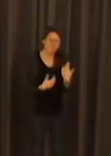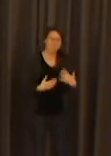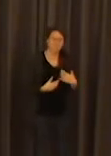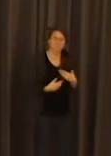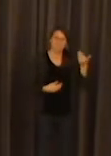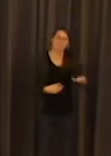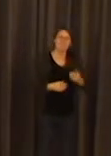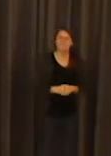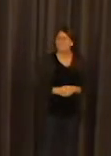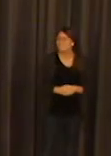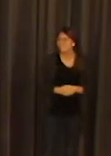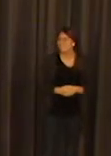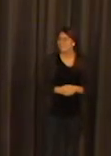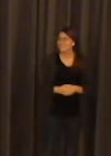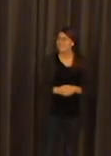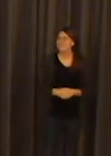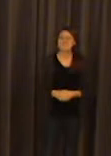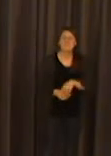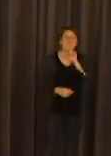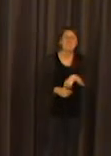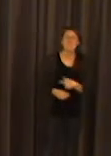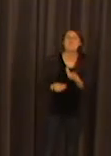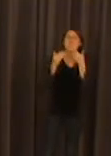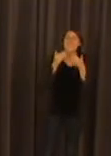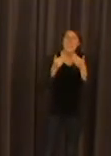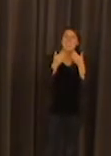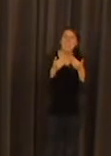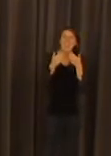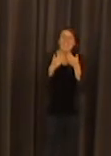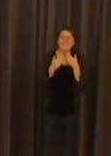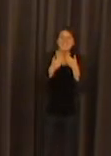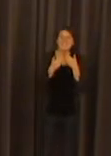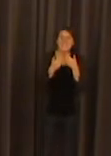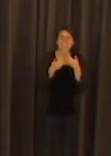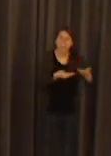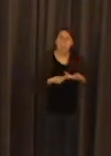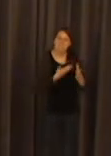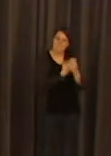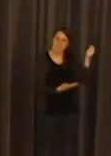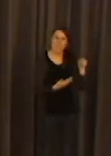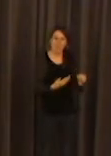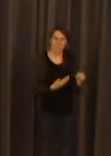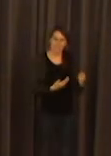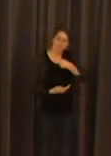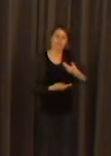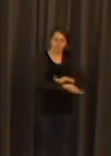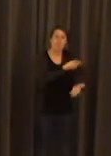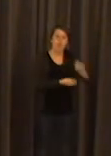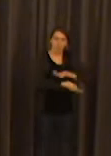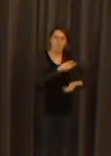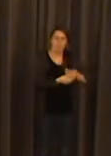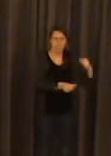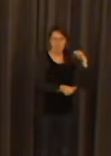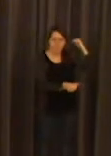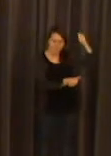També cal agrair l'ajuda de la FESOCA amb qui tenim una col·laboració des de fa